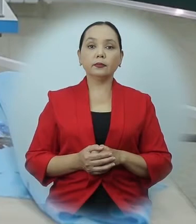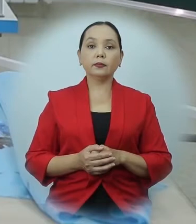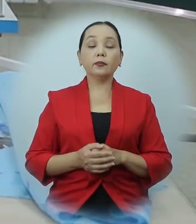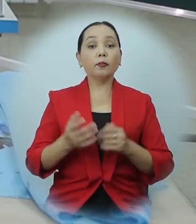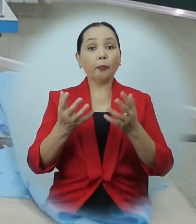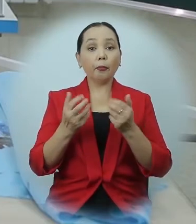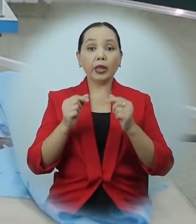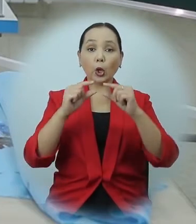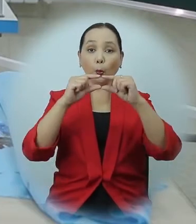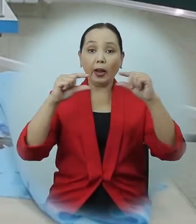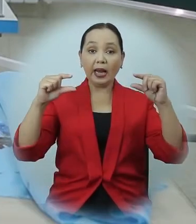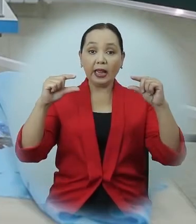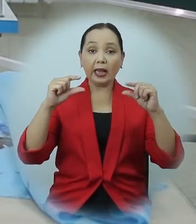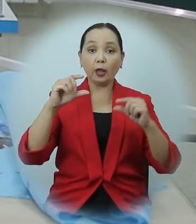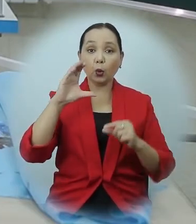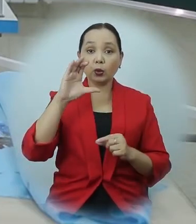Берем линейку